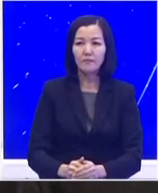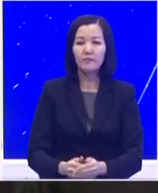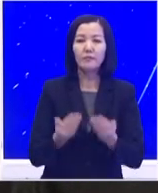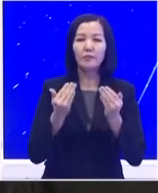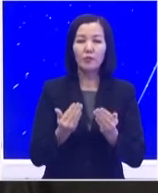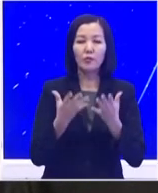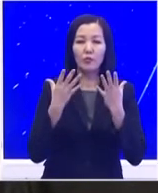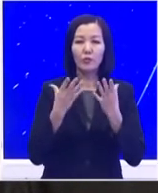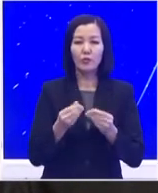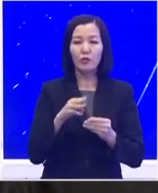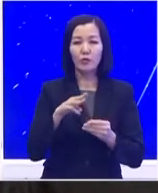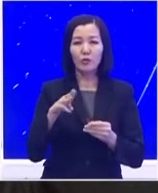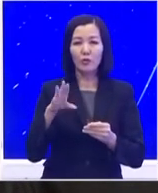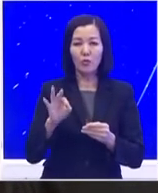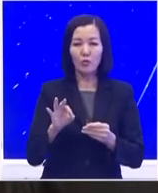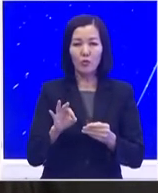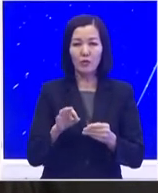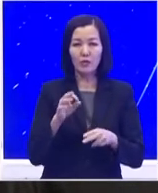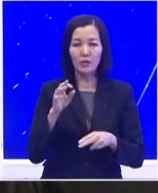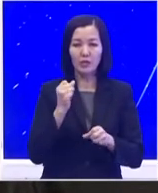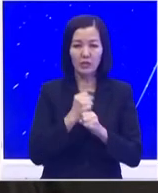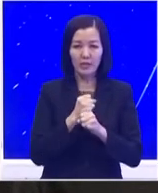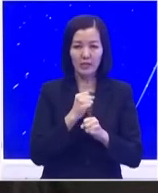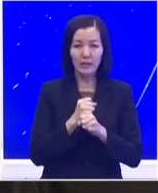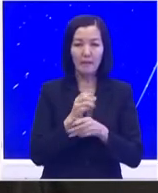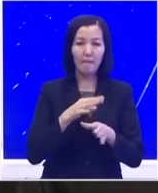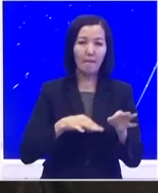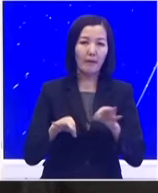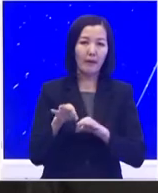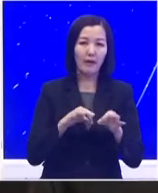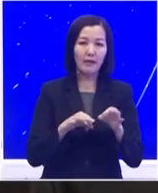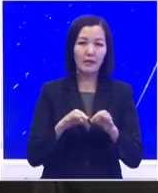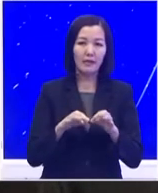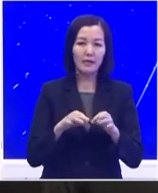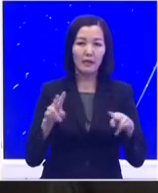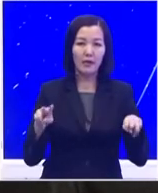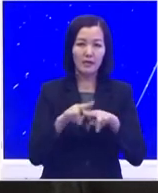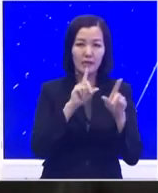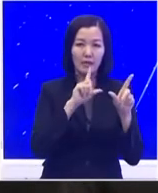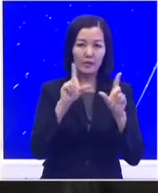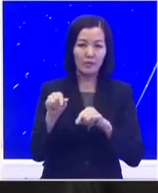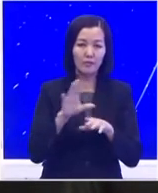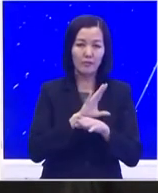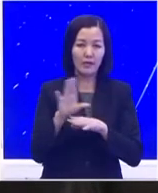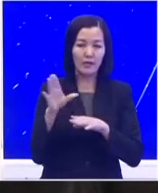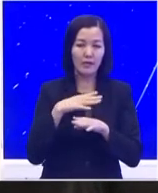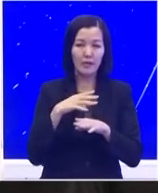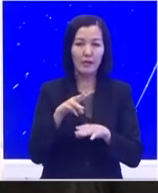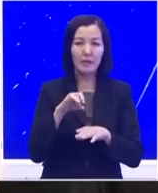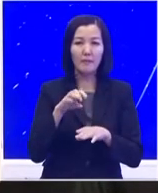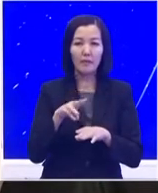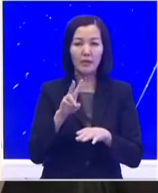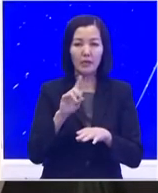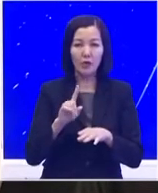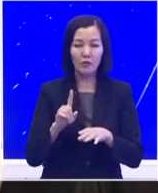Бүгінгі жағы ТОС-ы жасалып, оның проектке экспертиза Астанаға өткізілді. Осы март наурыз